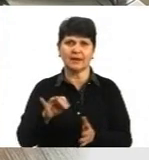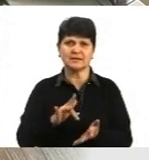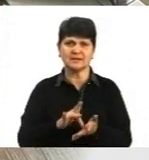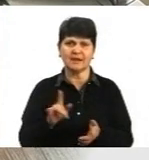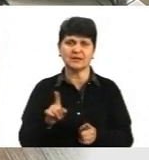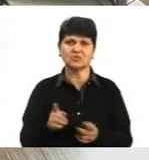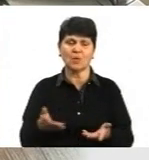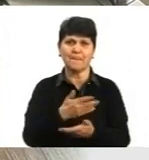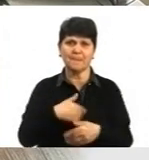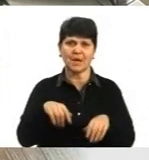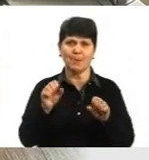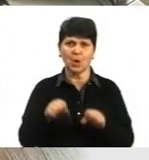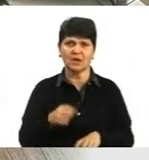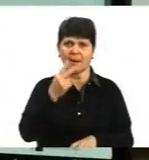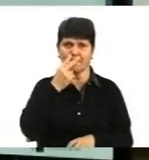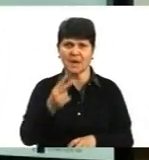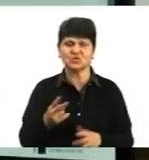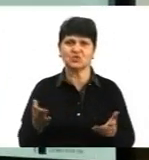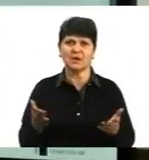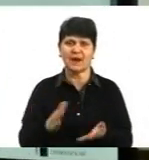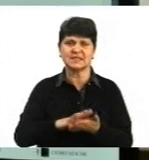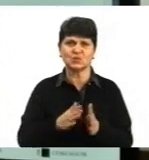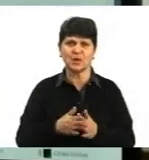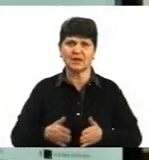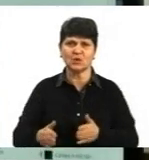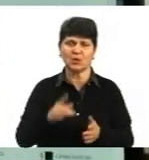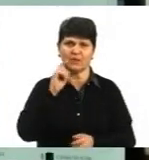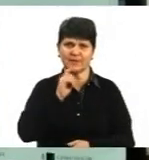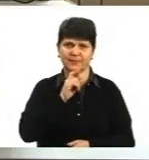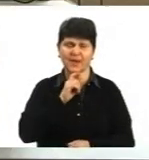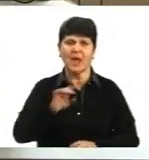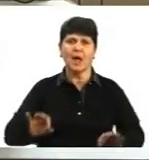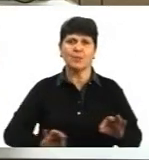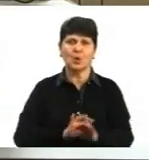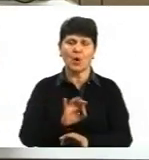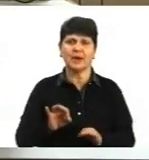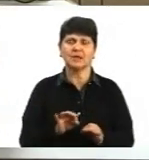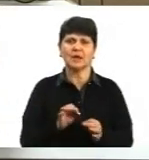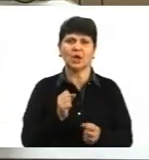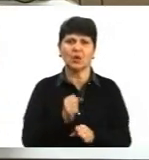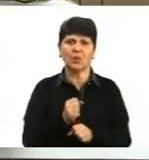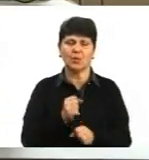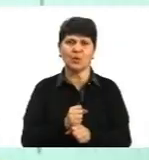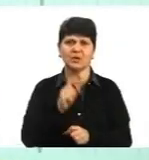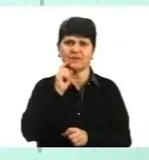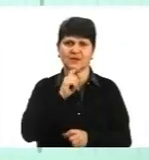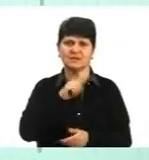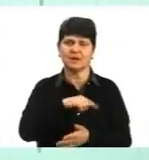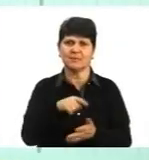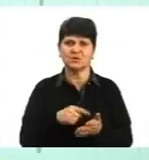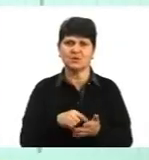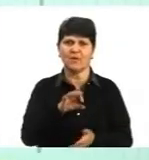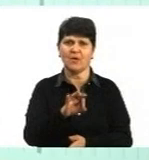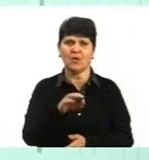яка ситуація складається на дорогах Вінниці. На проектні роботи з бюджету Вінницької міської ОТГ витратили